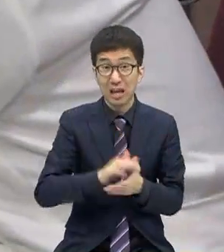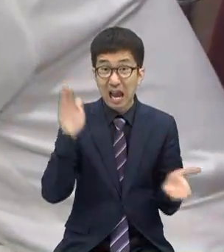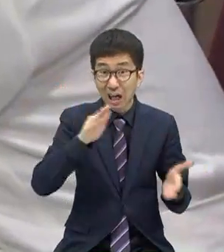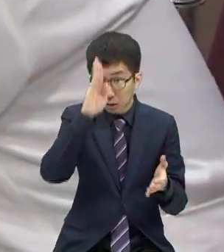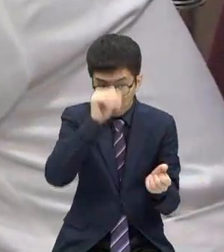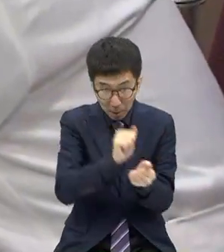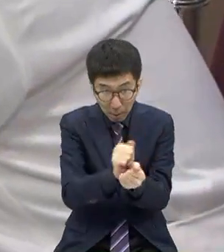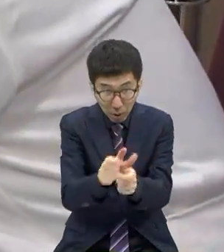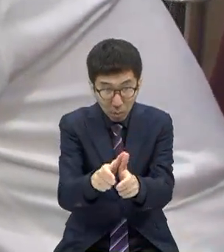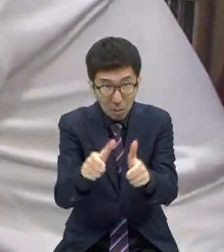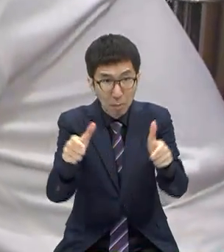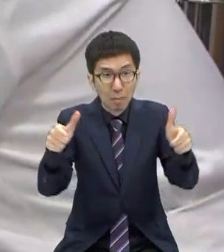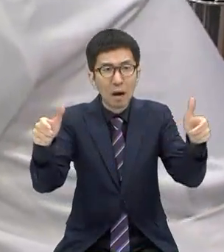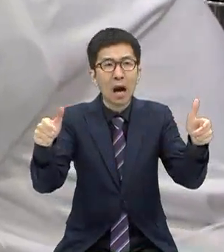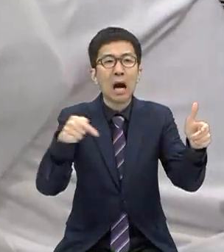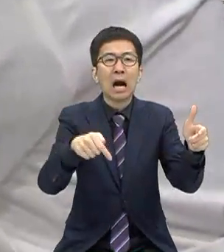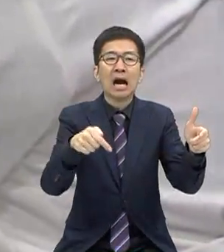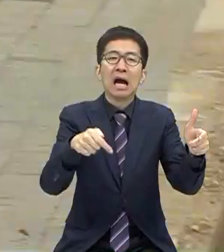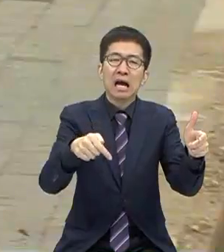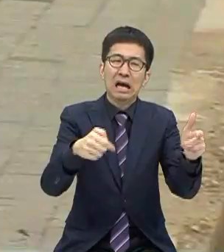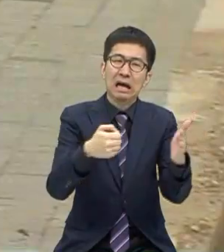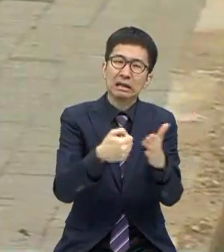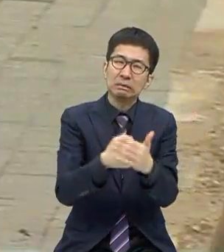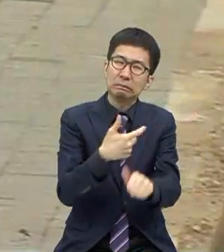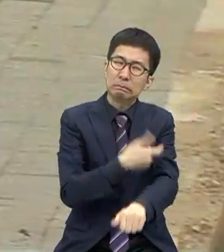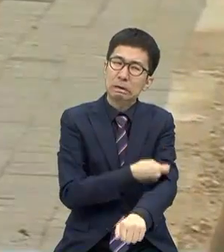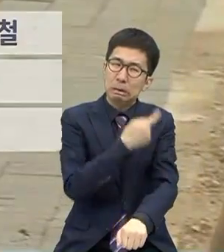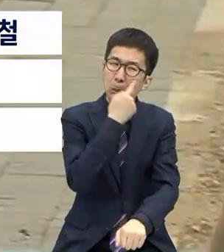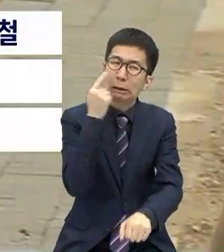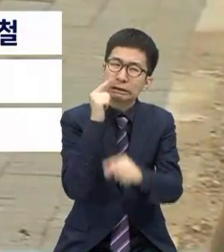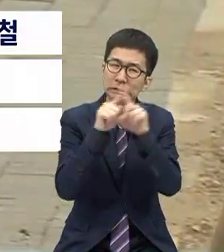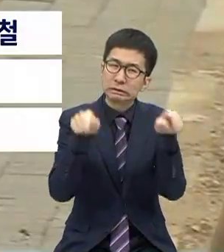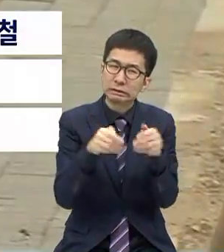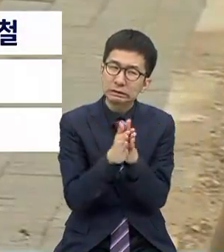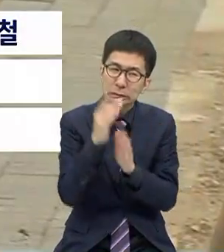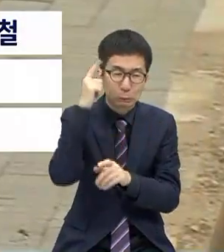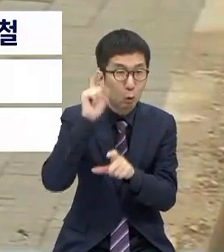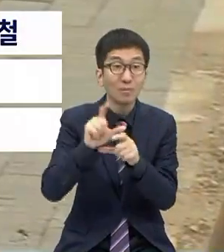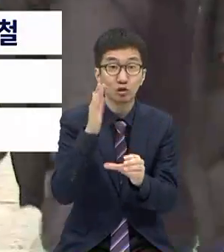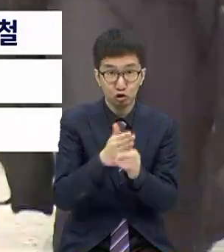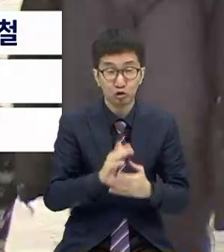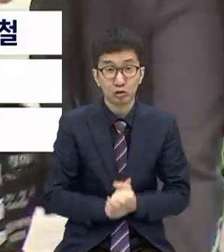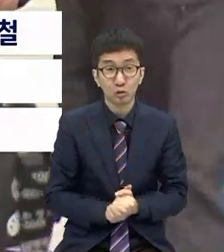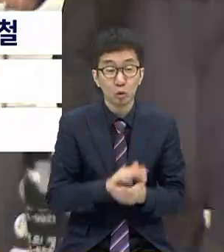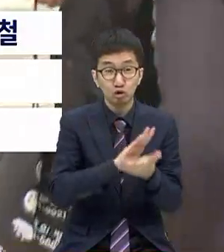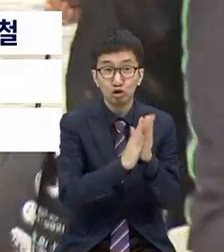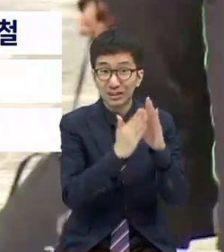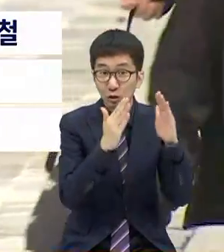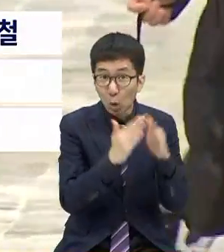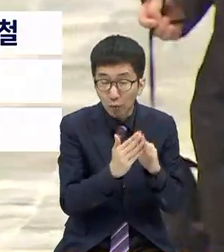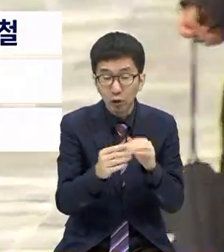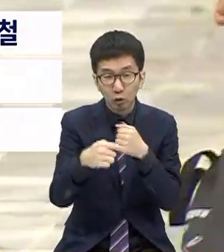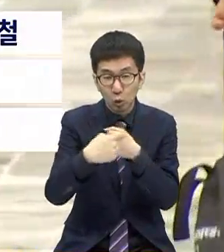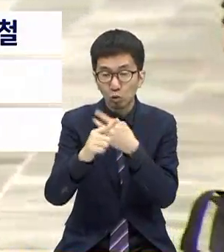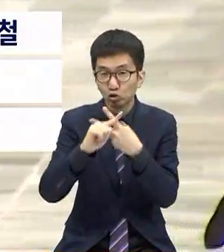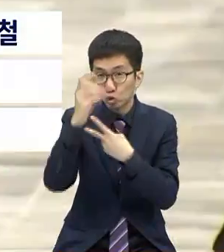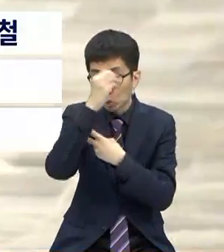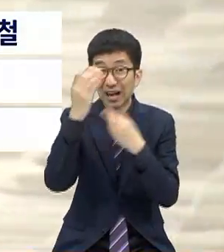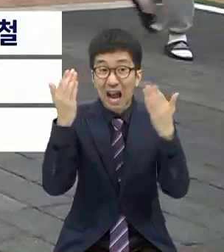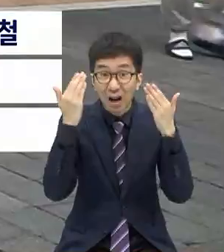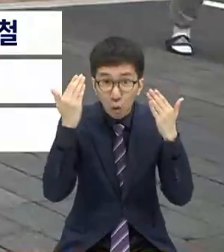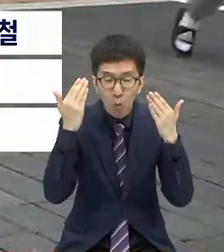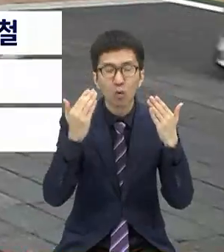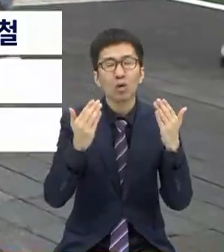확진자가 좀처럼 줄지 않기 때문입니다. 여기에 오는 22일부터 유치원과 초중고교에 전면 등교를 앞둔